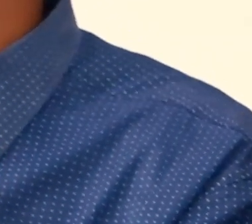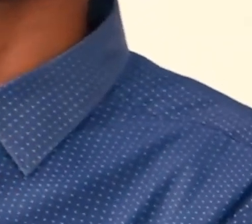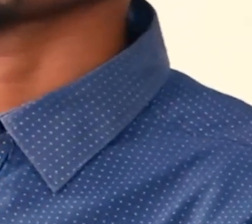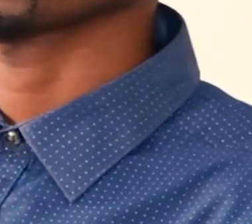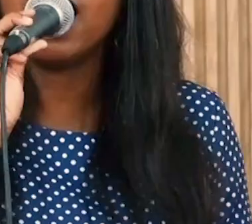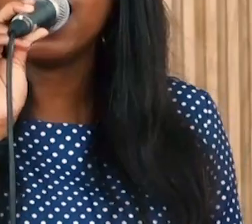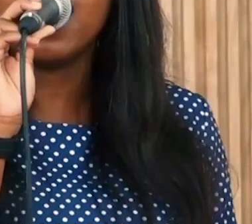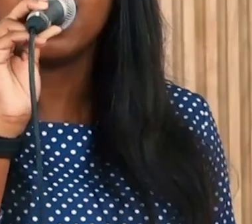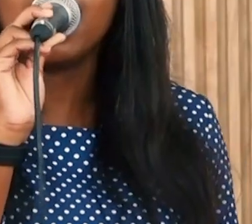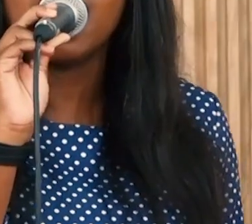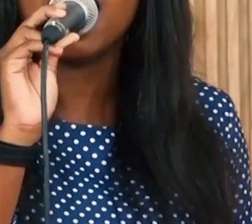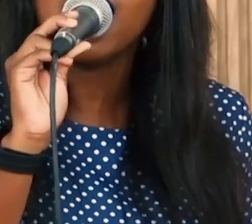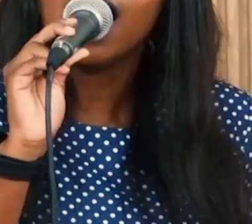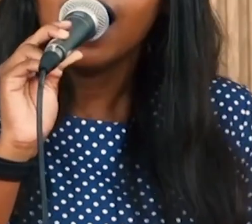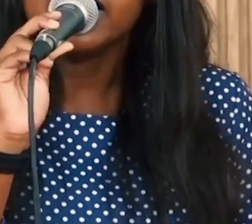tichasvika